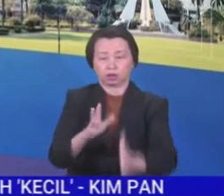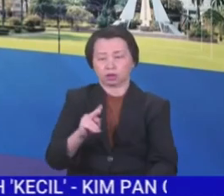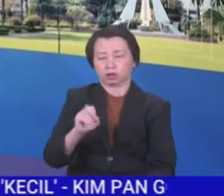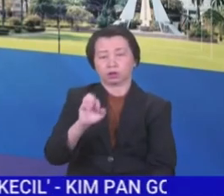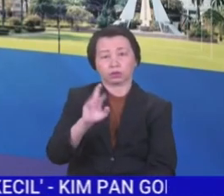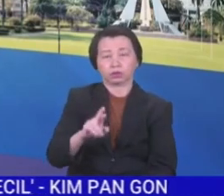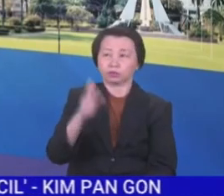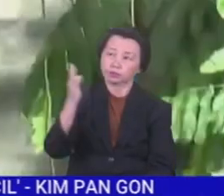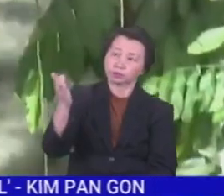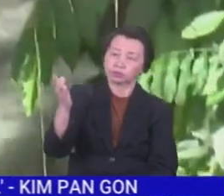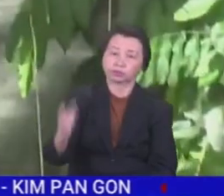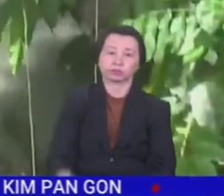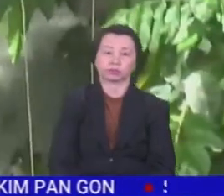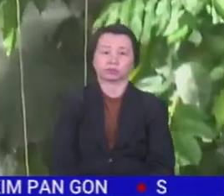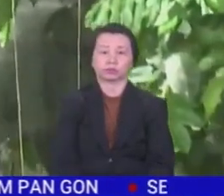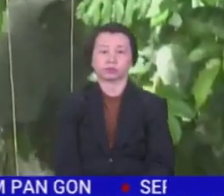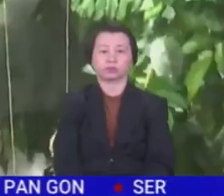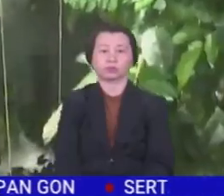Syahana Kamarudin.